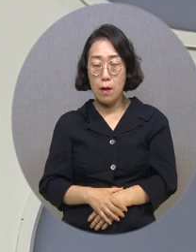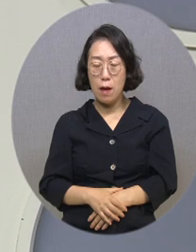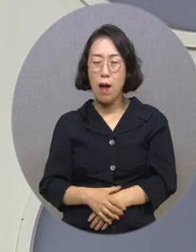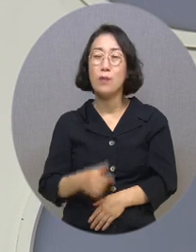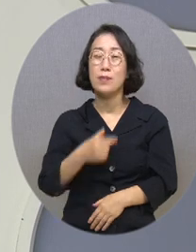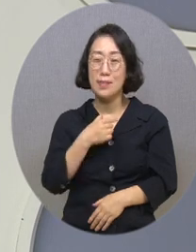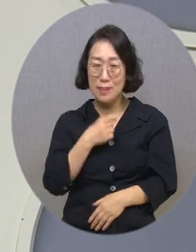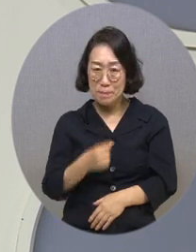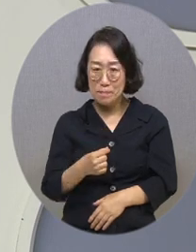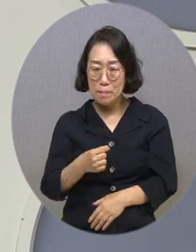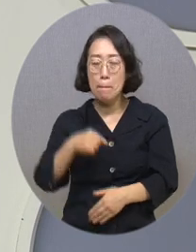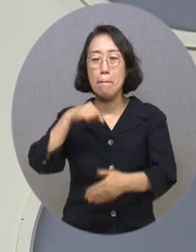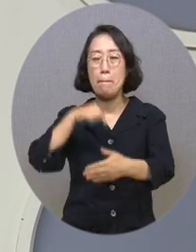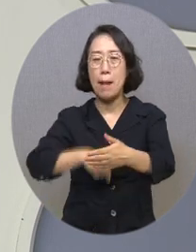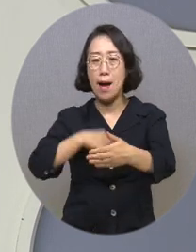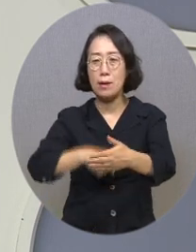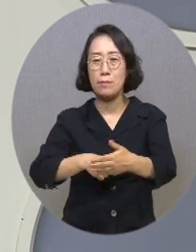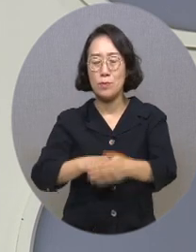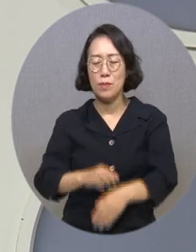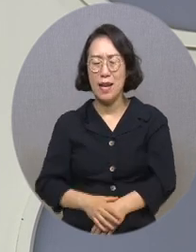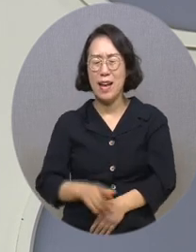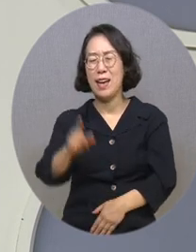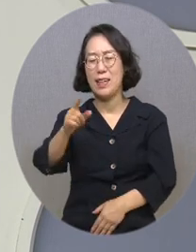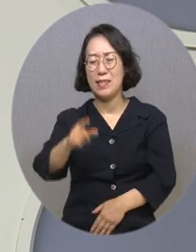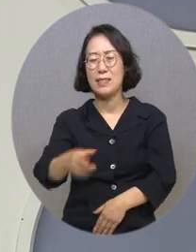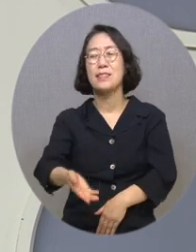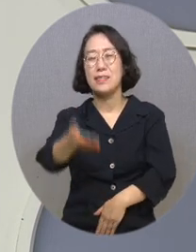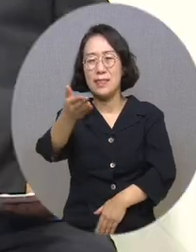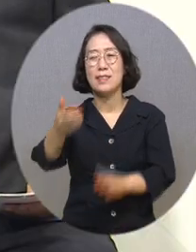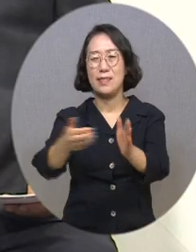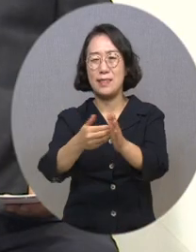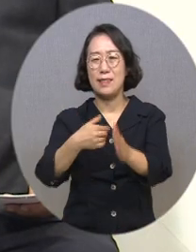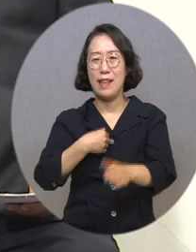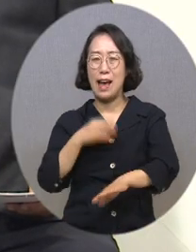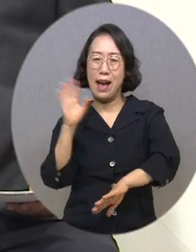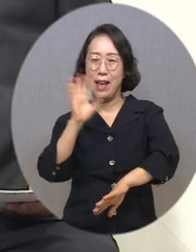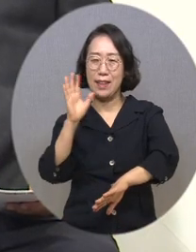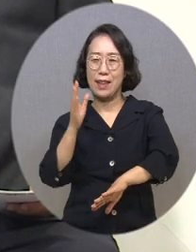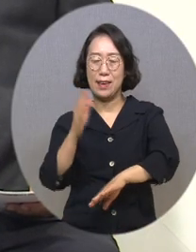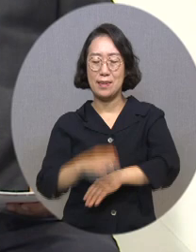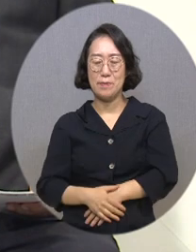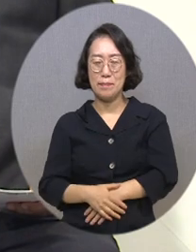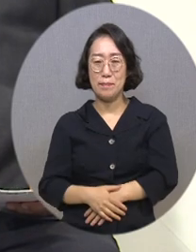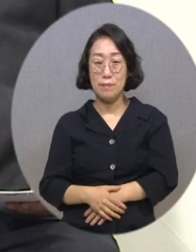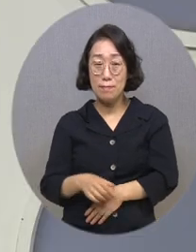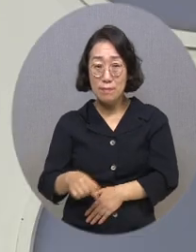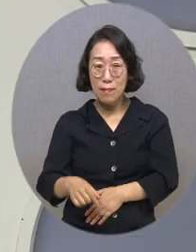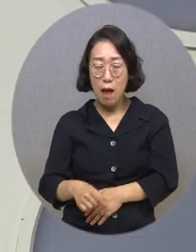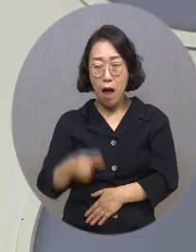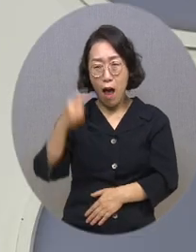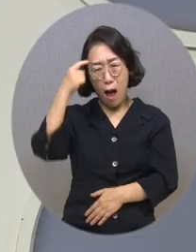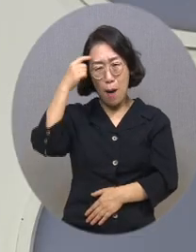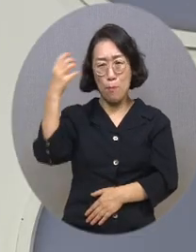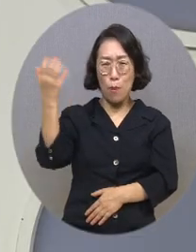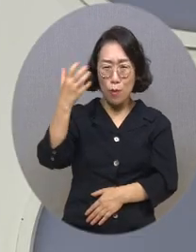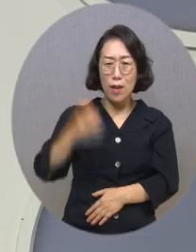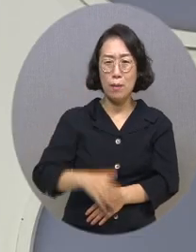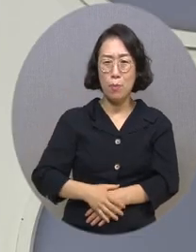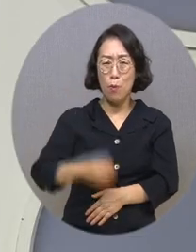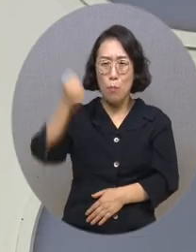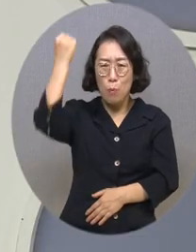하고자 하는 의욕이 있어야 돼요. 야 너나 잘해. 뭔데 나 그런 거 안 해. 컴퓨터 하면 뒷골이 아프고 뭐 앞머리가